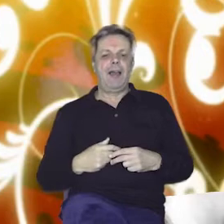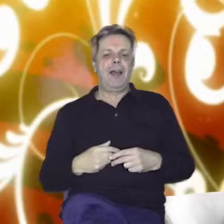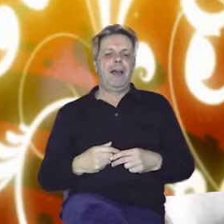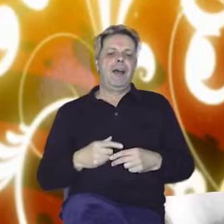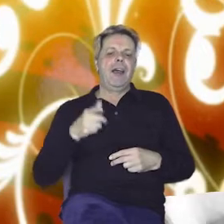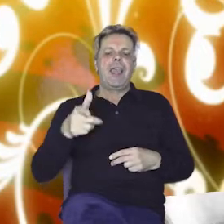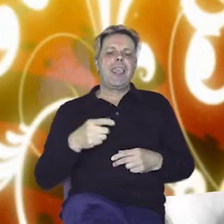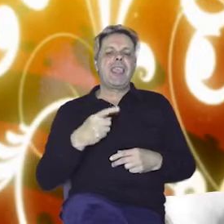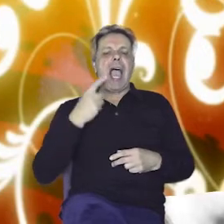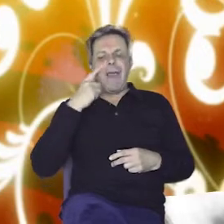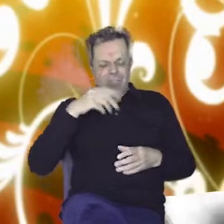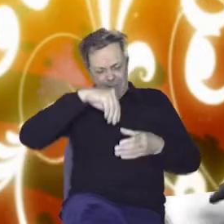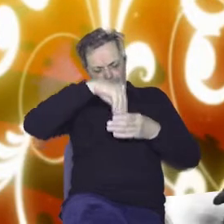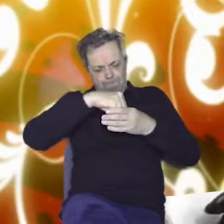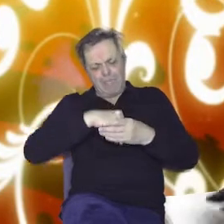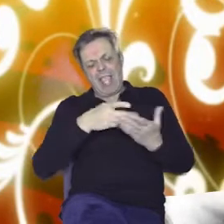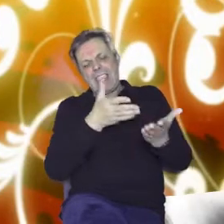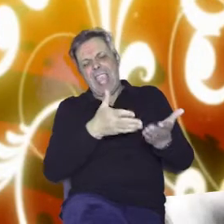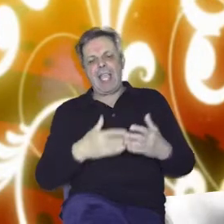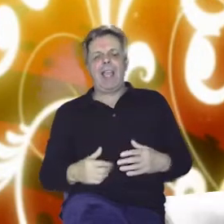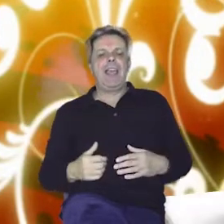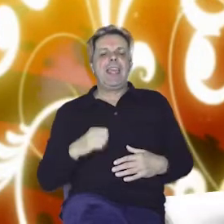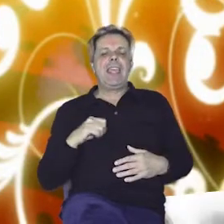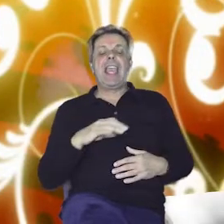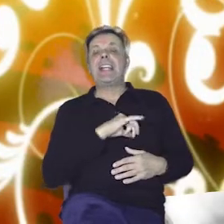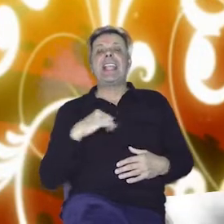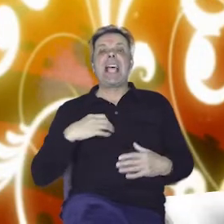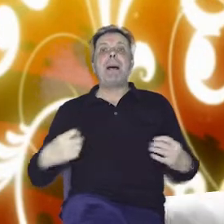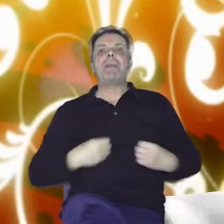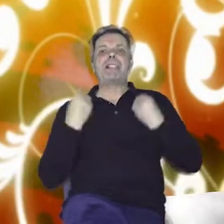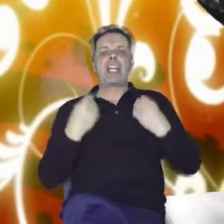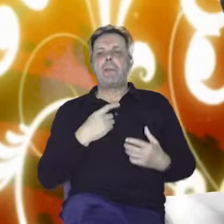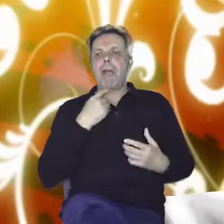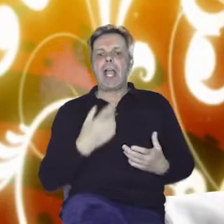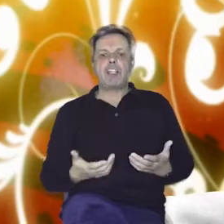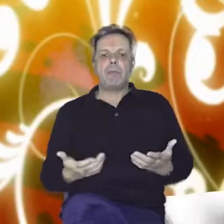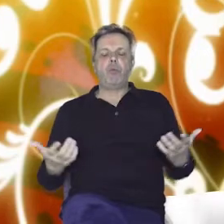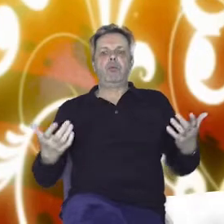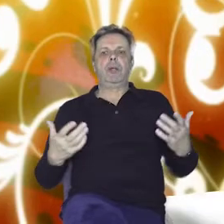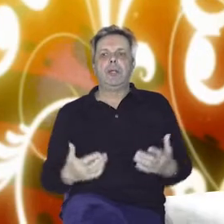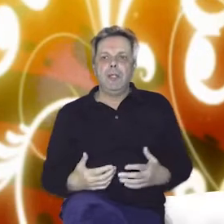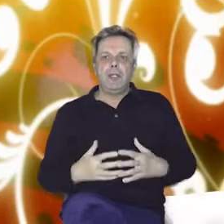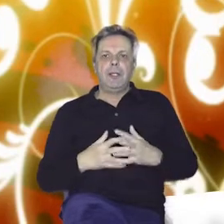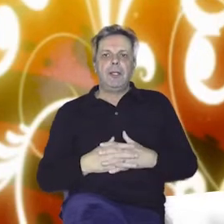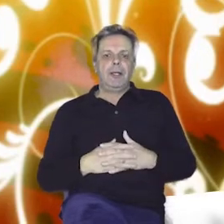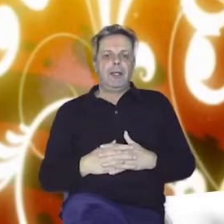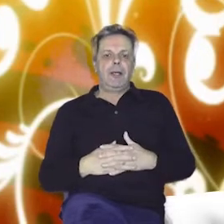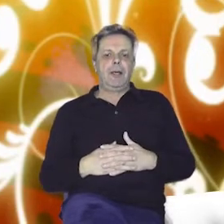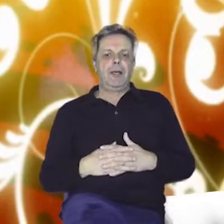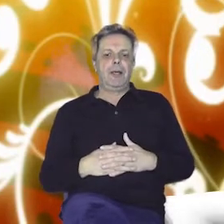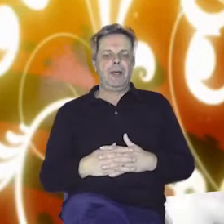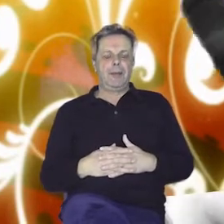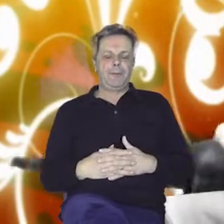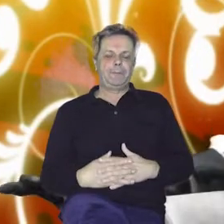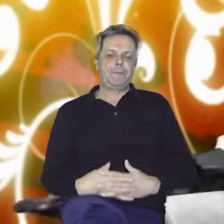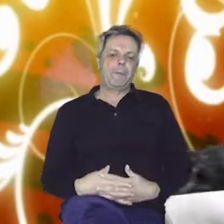u tom glavnom liku da se sama prestrašim, pa ti mislim, majko moja, pa ja sad znam njegove neke intimnosti, a on je vrlo introvertan